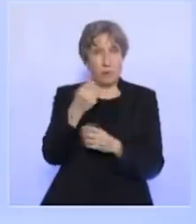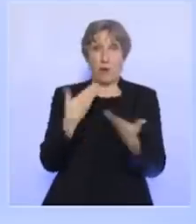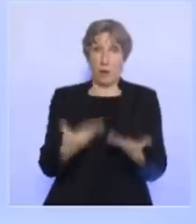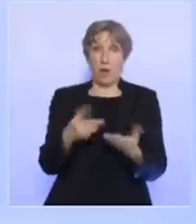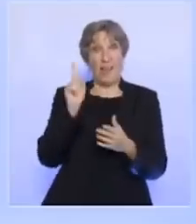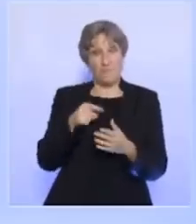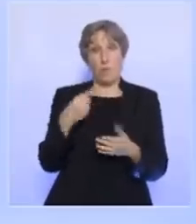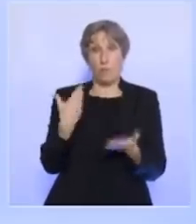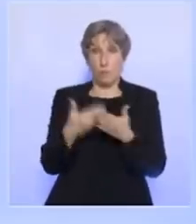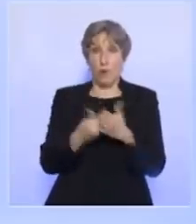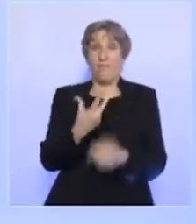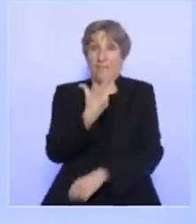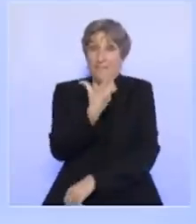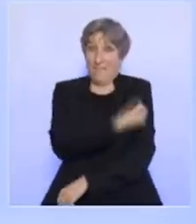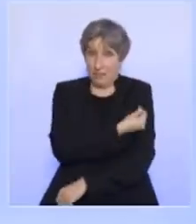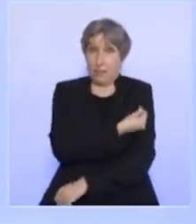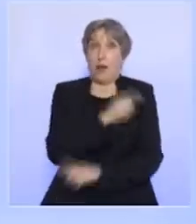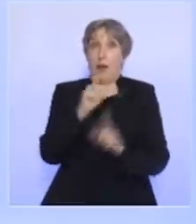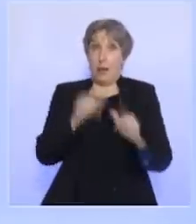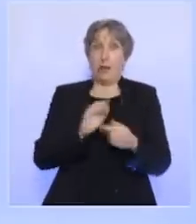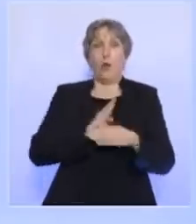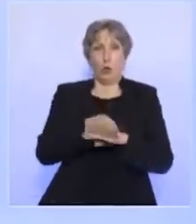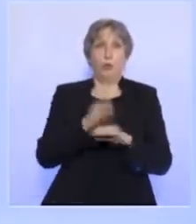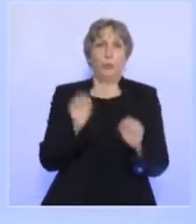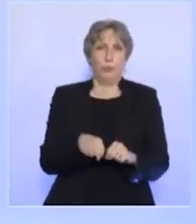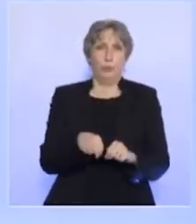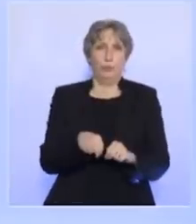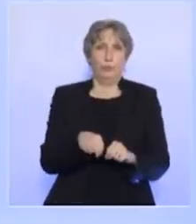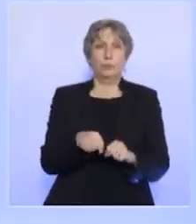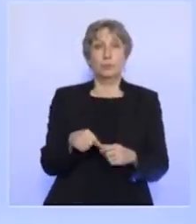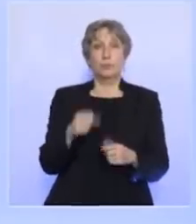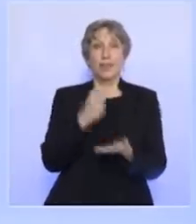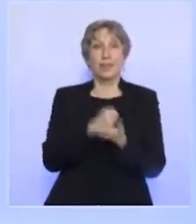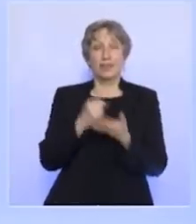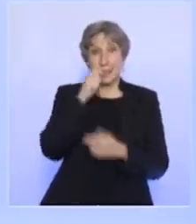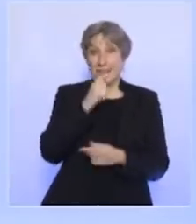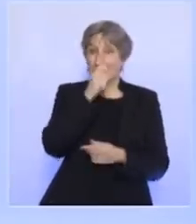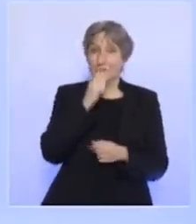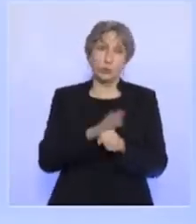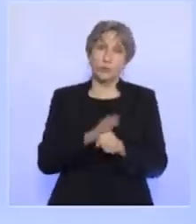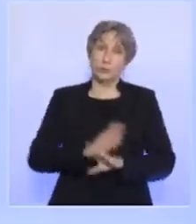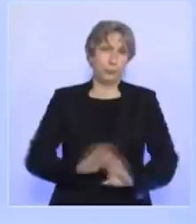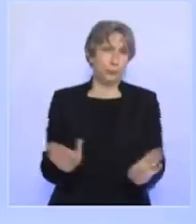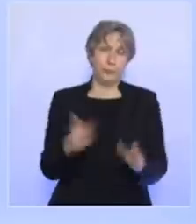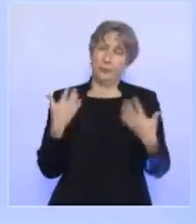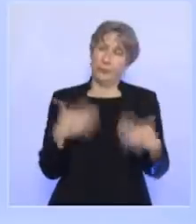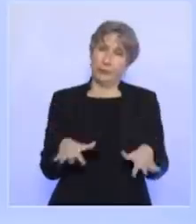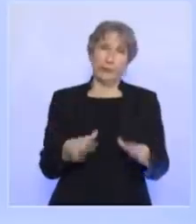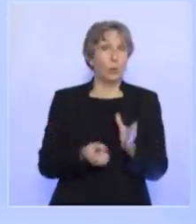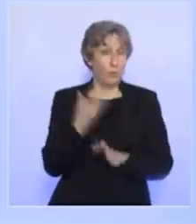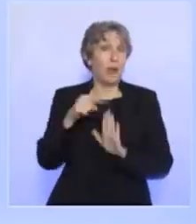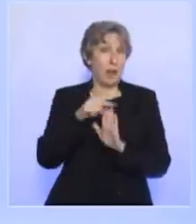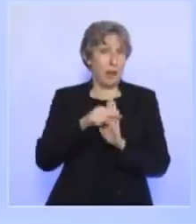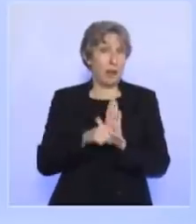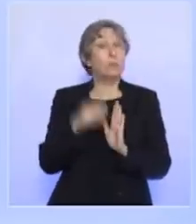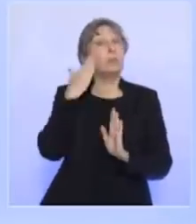d'être vacciné pour pouvoir entrer. La production d'un test ne suffira plus. Cette nouvelle règle, si